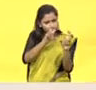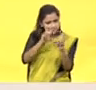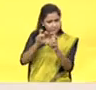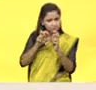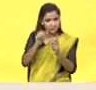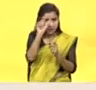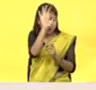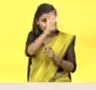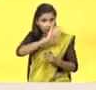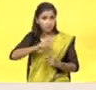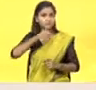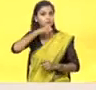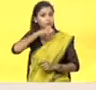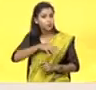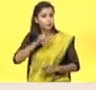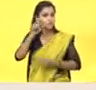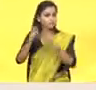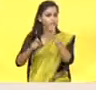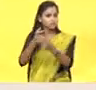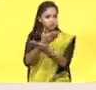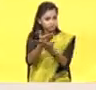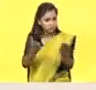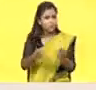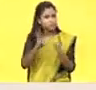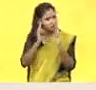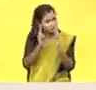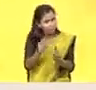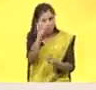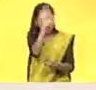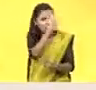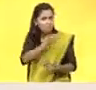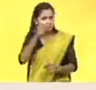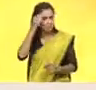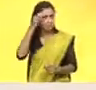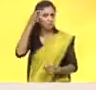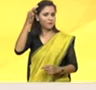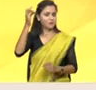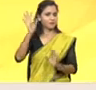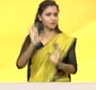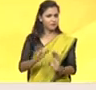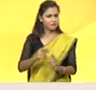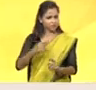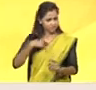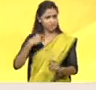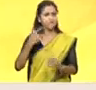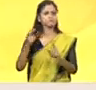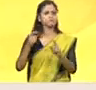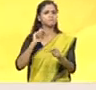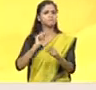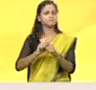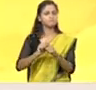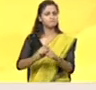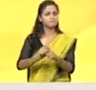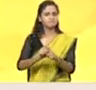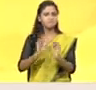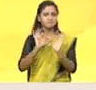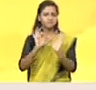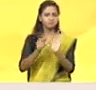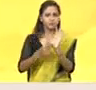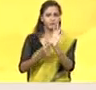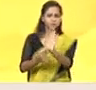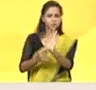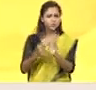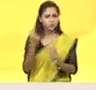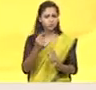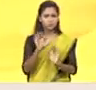देश के नौजवान अब इस फील्ड में यहीं पर अपना भविष्य आजमाना चाहते हैं, अपने टैलेंट का उपयोग करना चाहते हैं। बहुत अच्छा ऑब्जर्वेशन